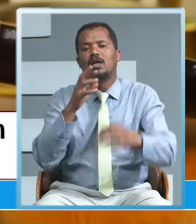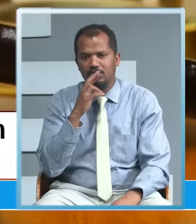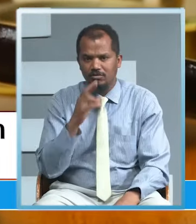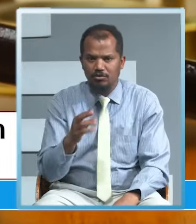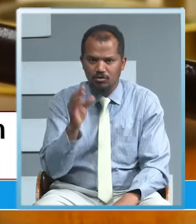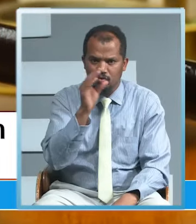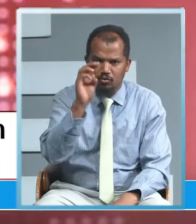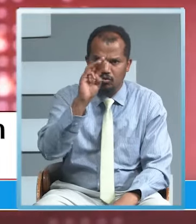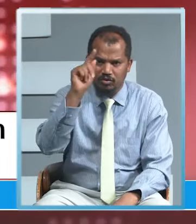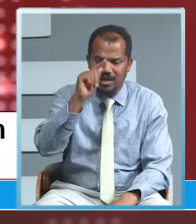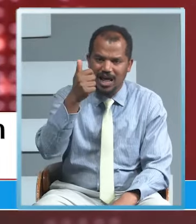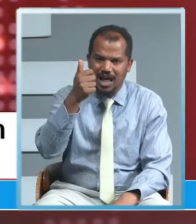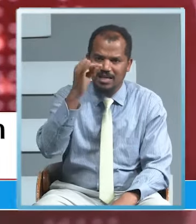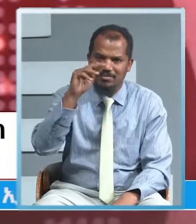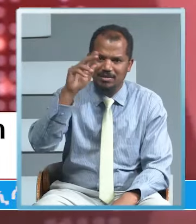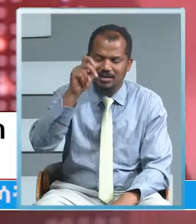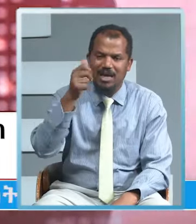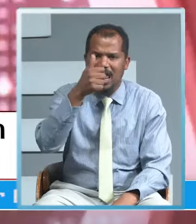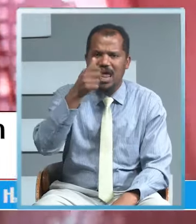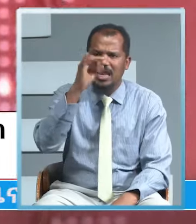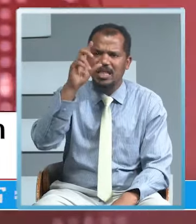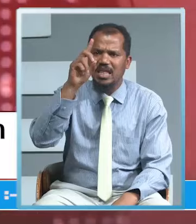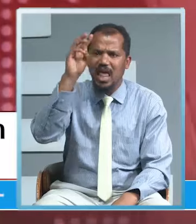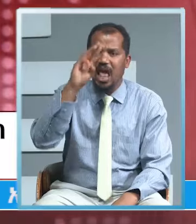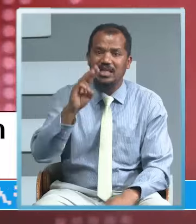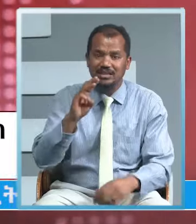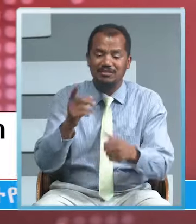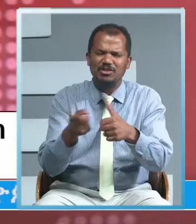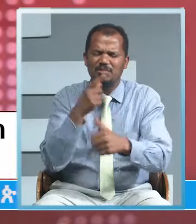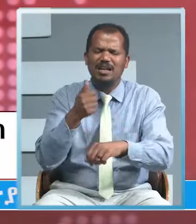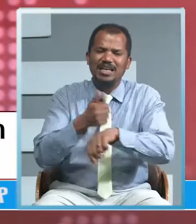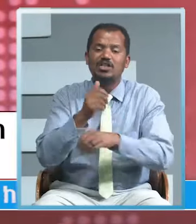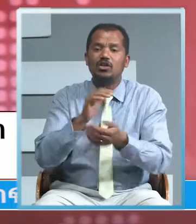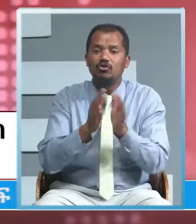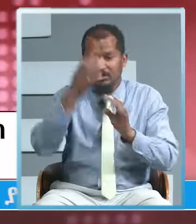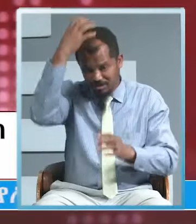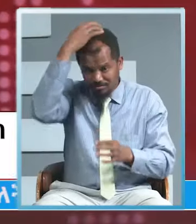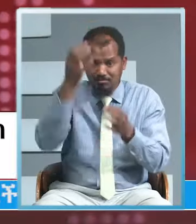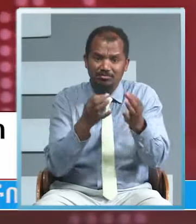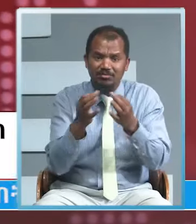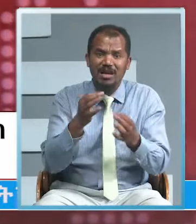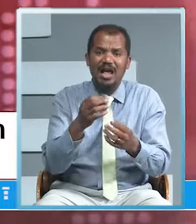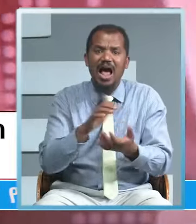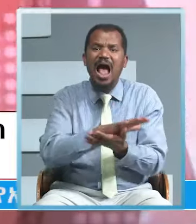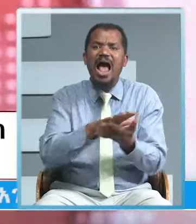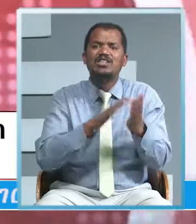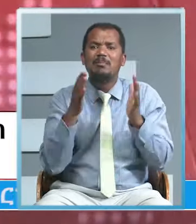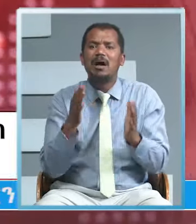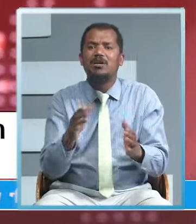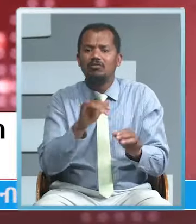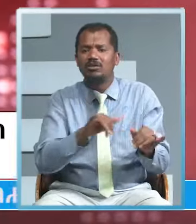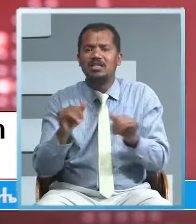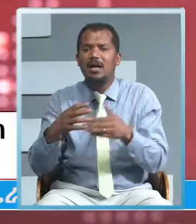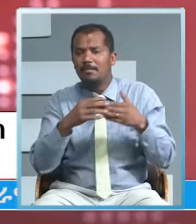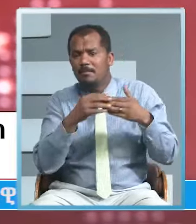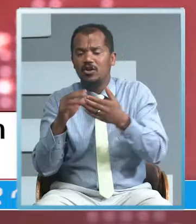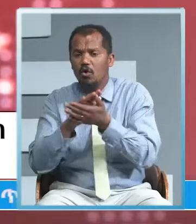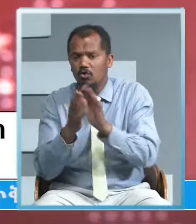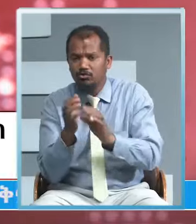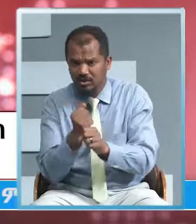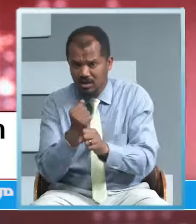راچو حسين المد الياس حسين يمجمريا تكساش سيون اند منغست غلصا كونه لاشباريو بودن اند مري هونو